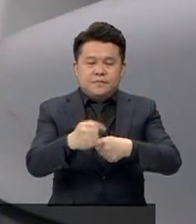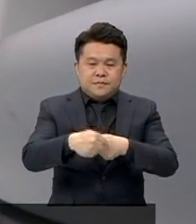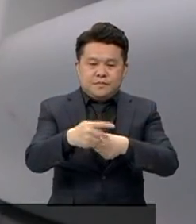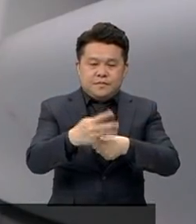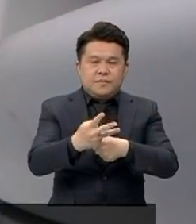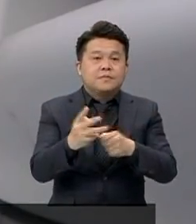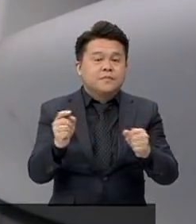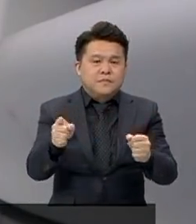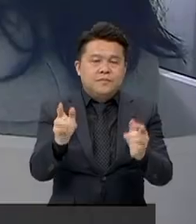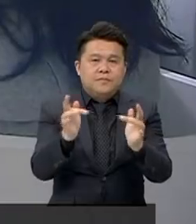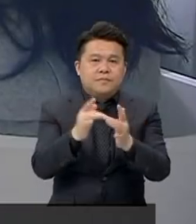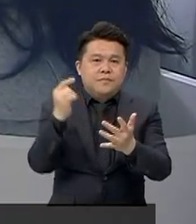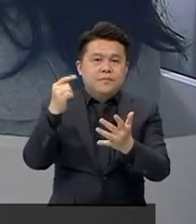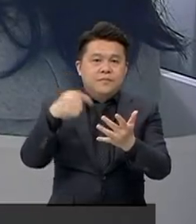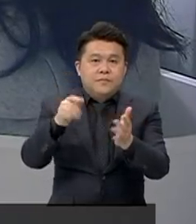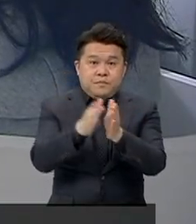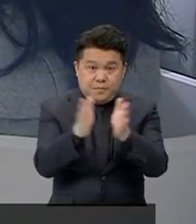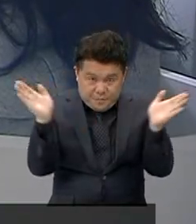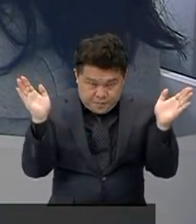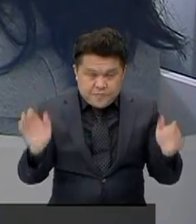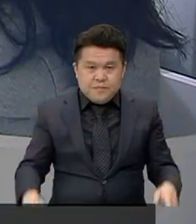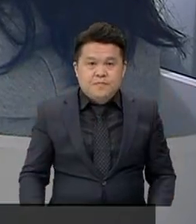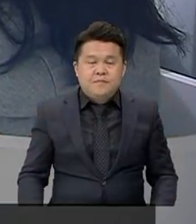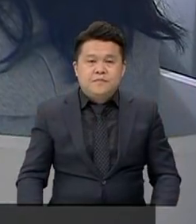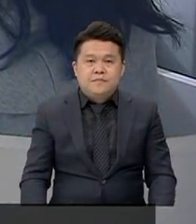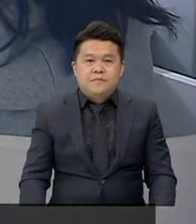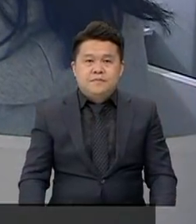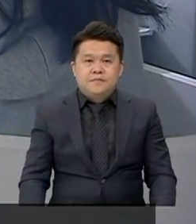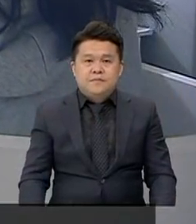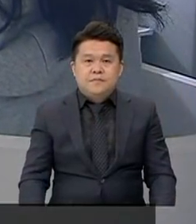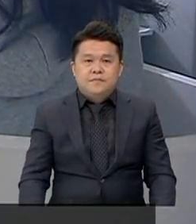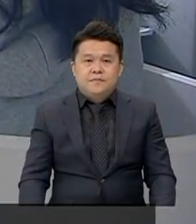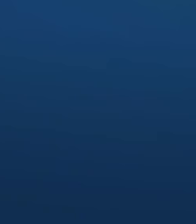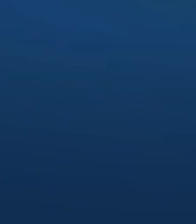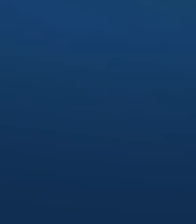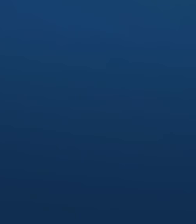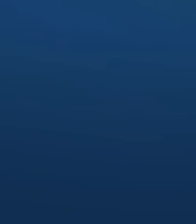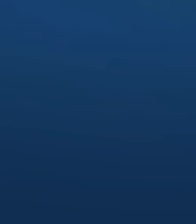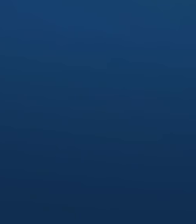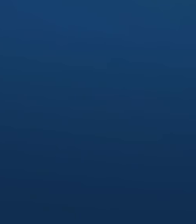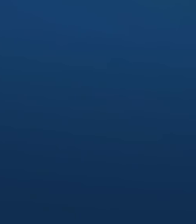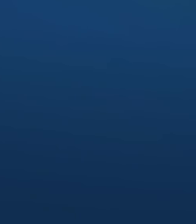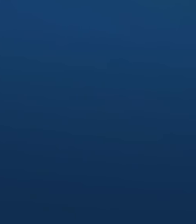초등학교 1, 2, 3학년이 온라인 개학합니다. SBS 송인호입니다. 무슨 내용?